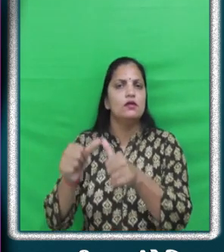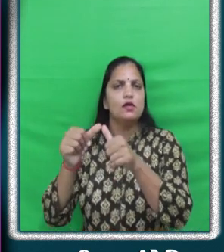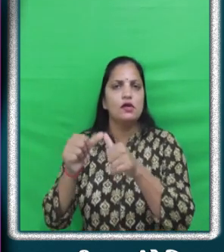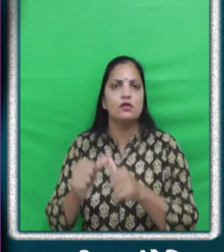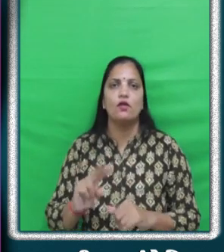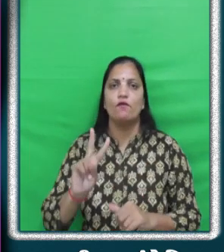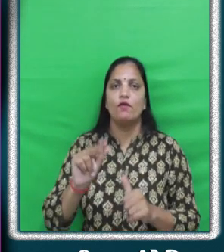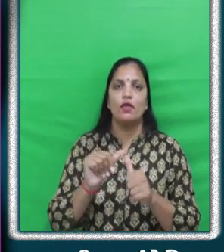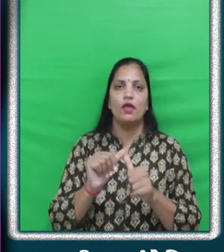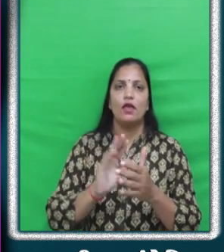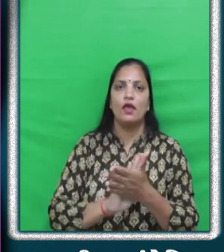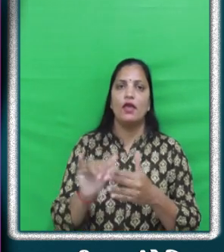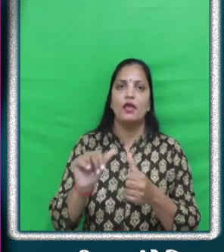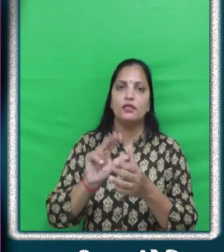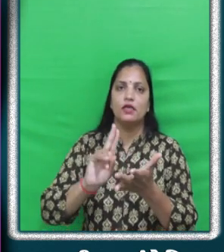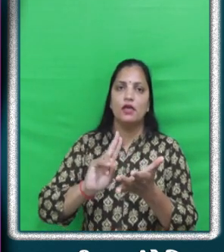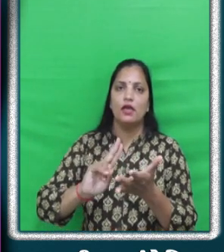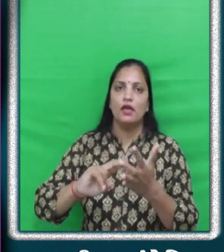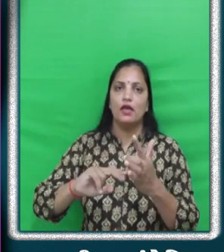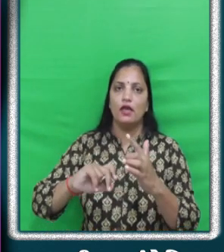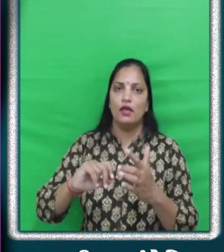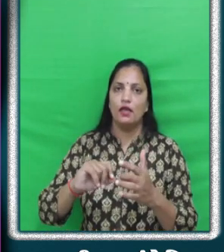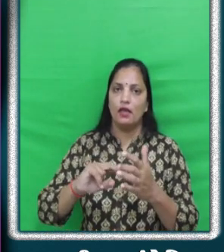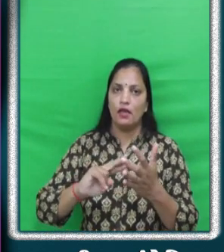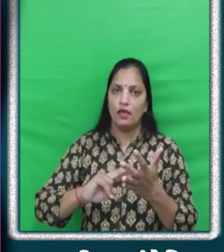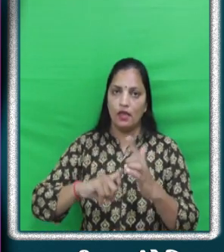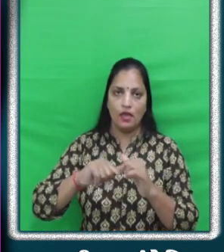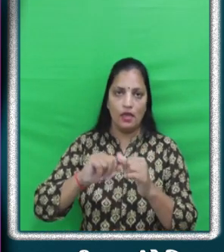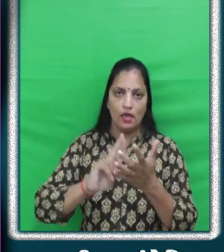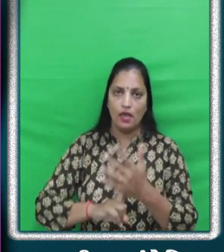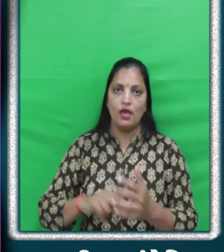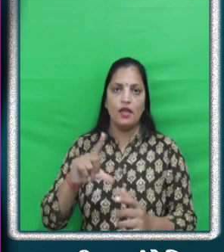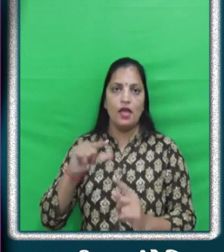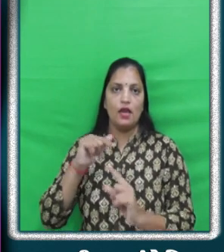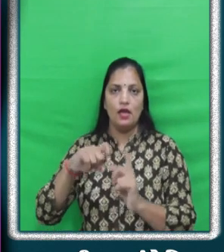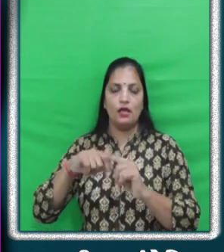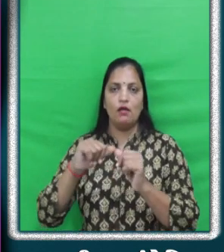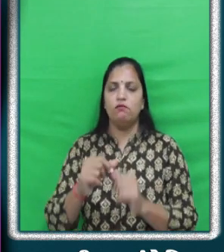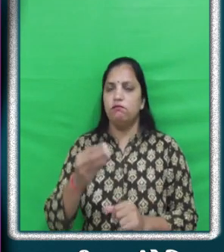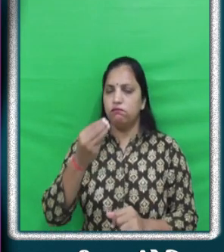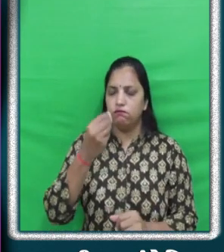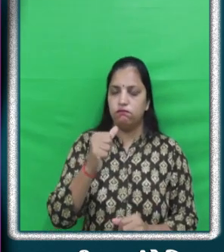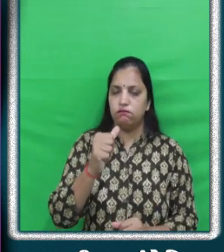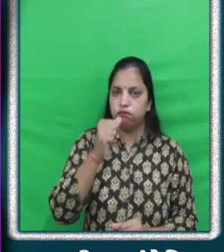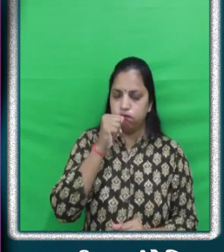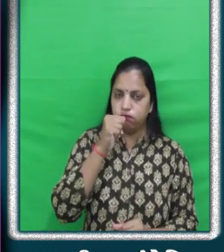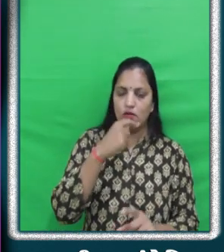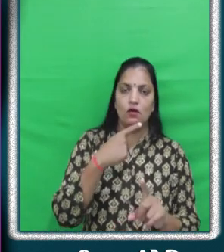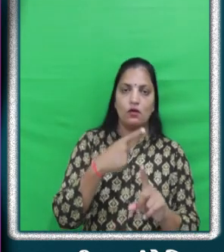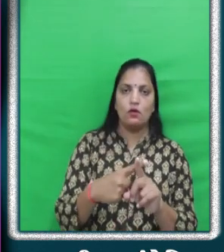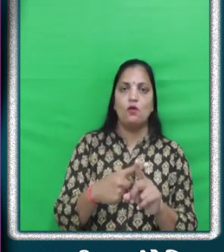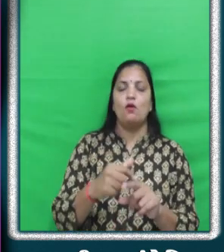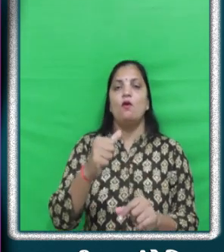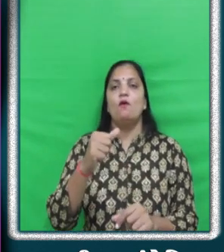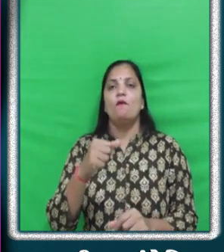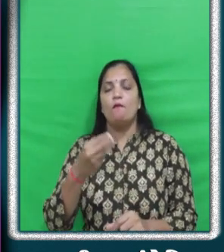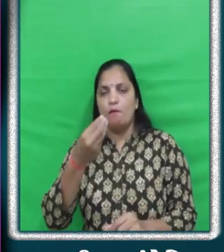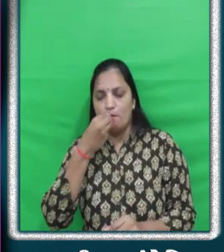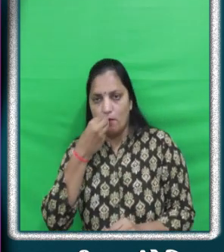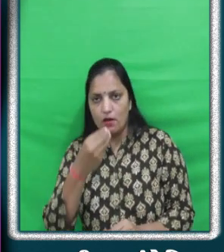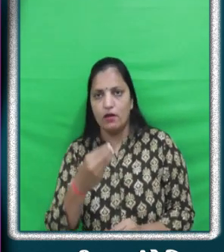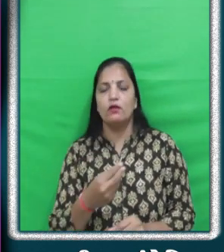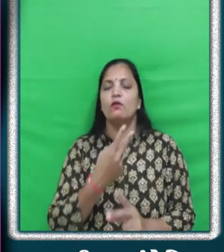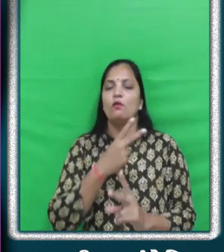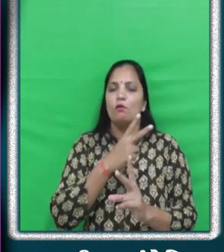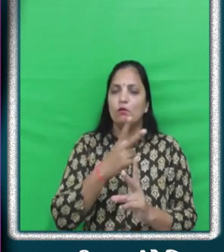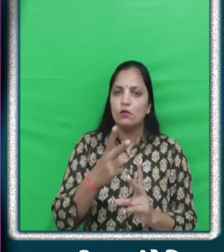કઈ વહન નલિકાઓ કે જે વનસ્પતિની અંદર ખોરાકનું, પાણીનું, ખનિક્ષારો, નાઇટ્રોજન, ફોસ્ફરસ